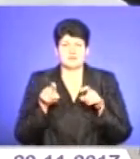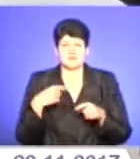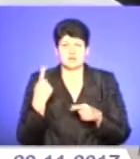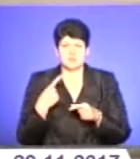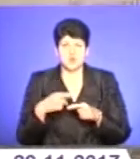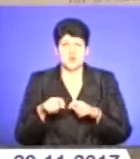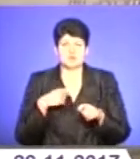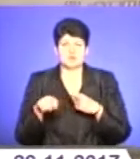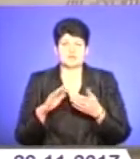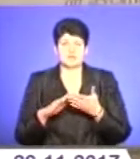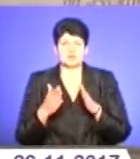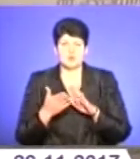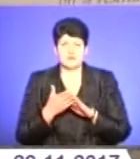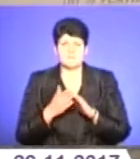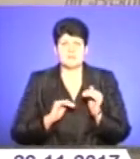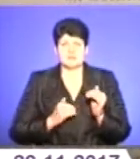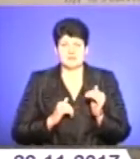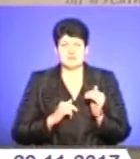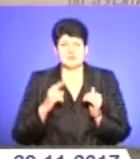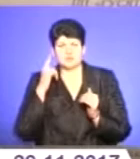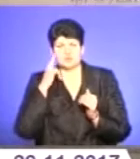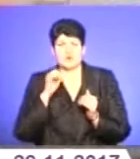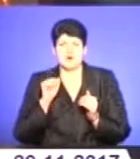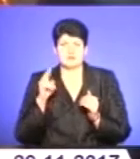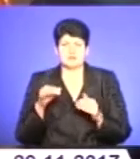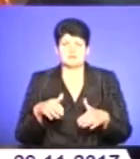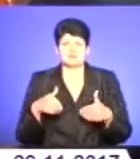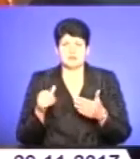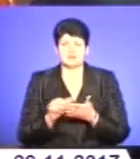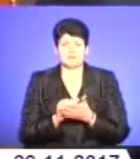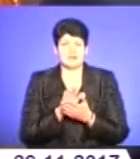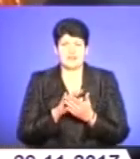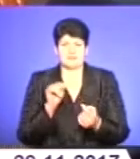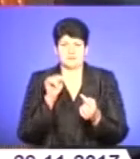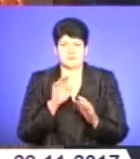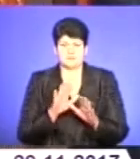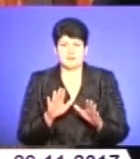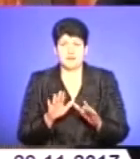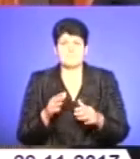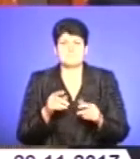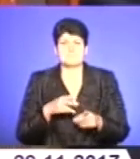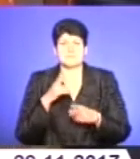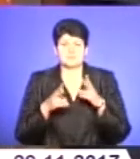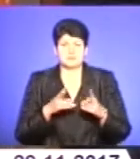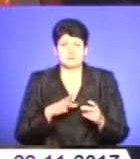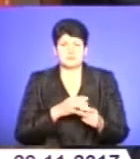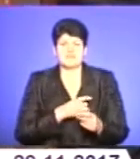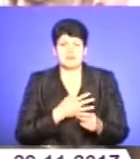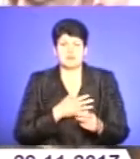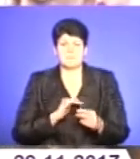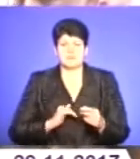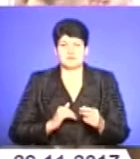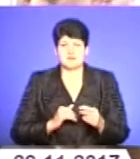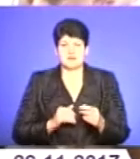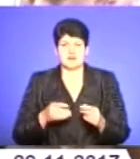розірвати договір з підприємцями, які, на думку активістів, подали документи з невідповідностями. Зокрема, претензії були до приватного підприємця на